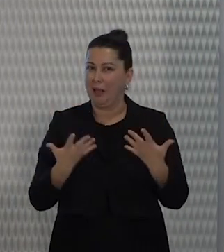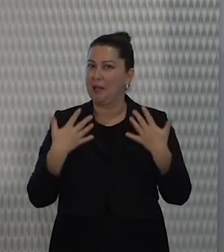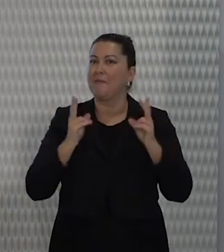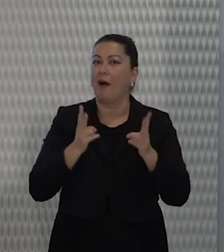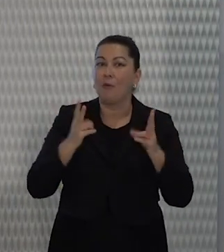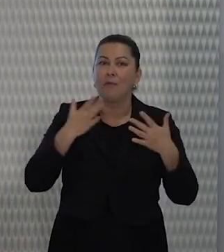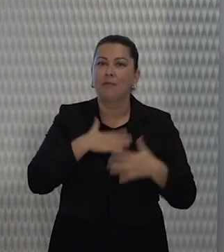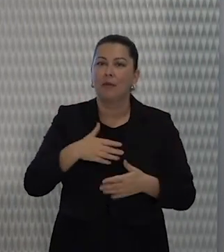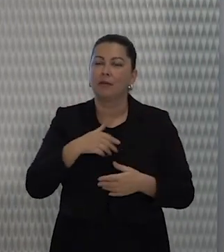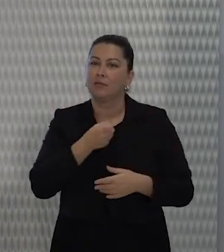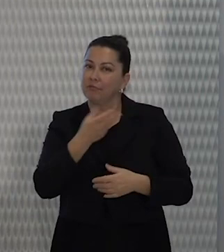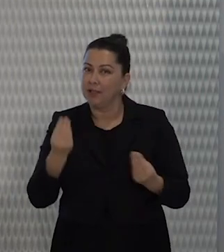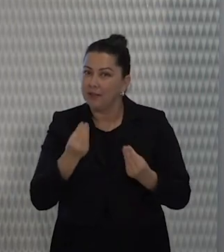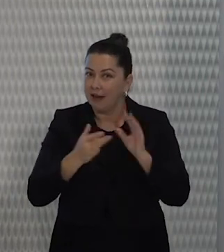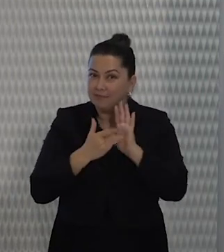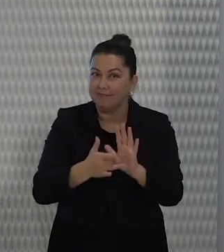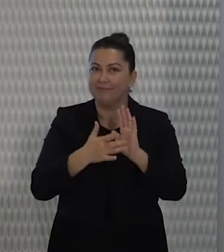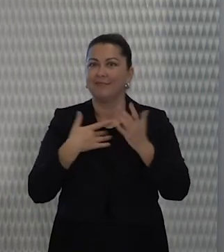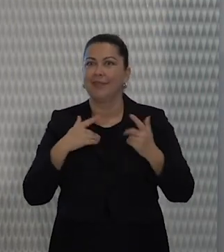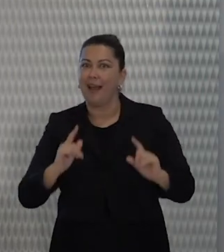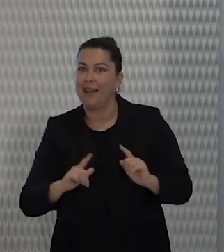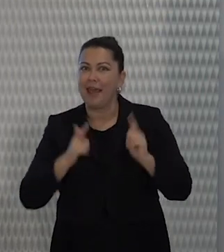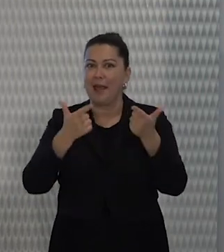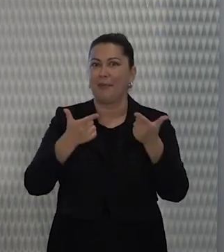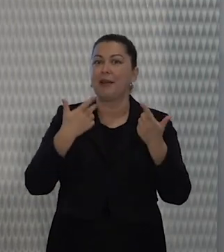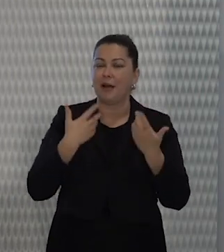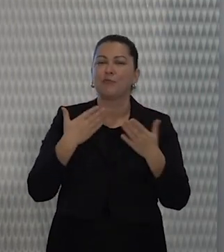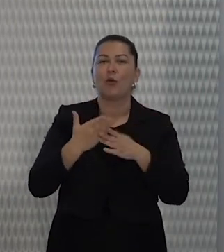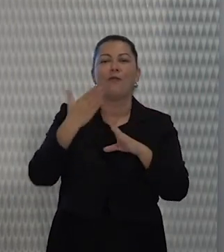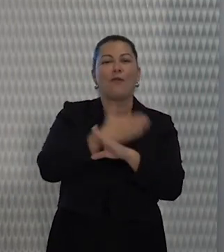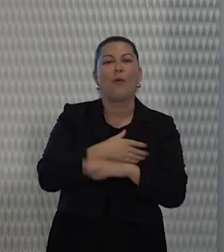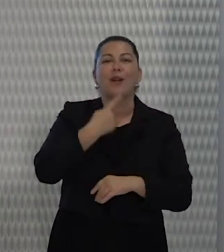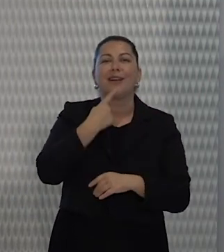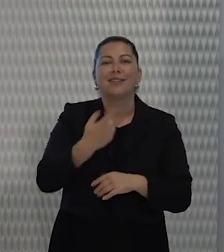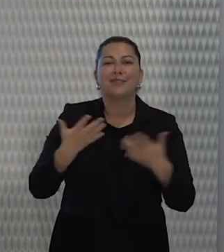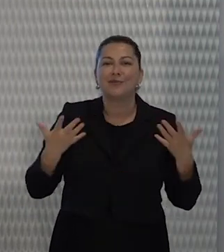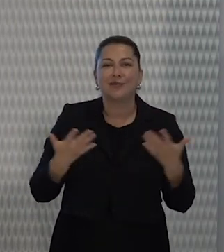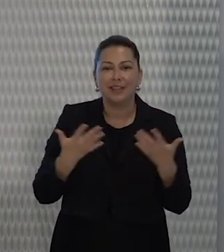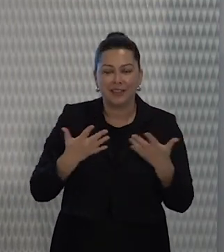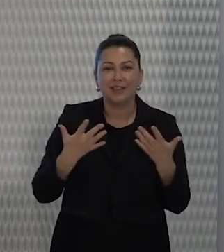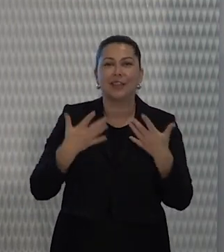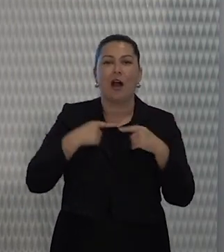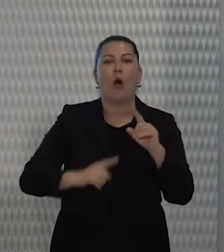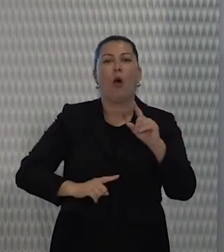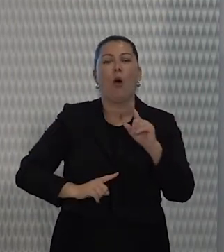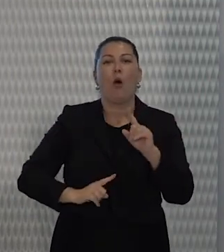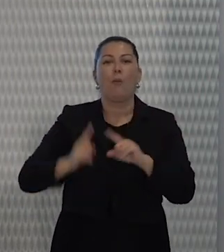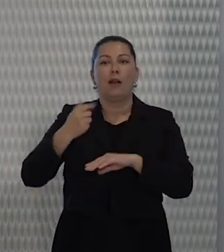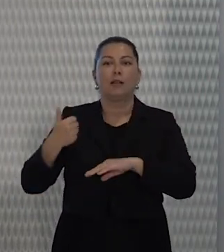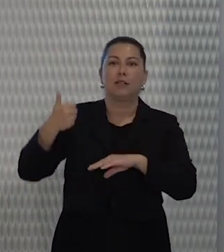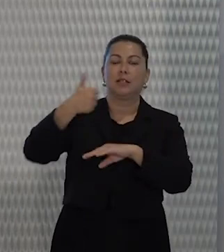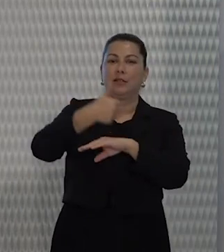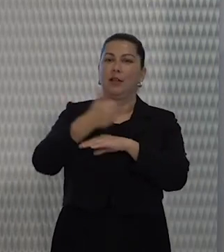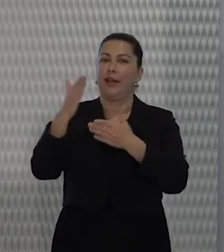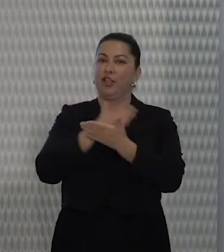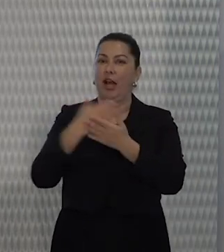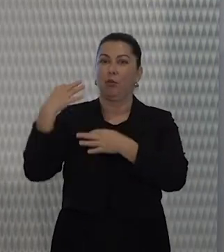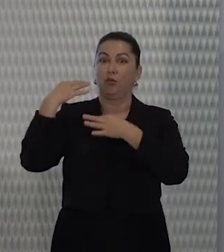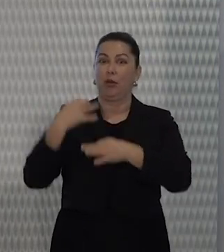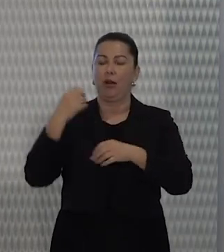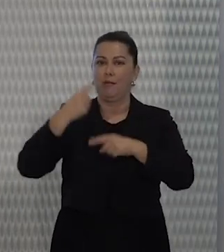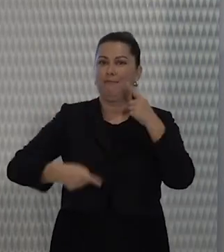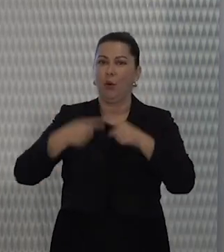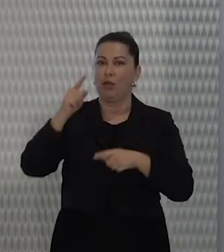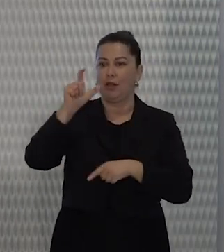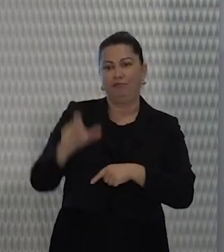sehen. Aber ich habe es ja schon angesprochen, wir haben auch gesagt, wir haben die Unterstützung der obersten Entscheidungsträgerinnen und Entscheidungsträger